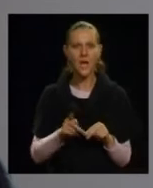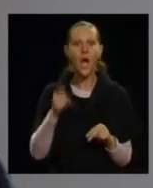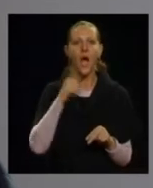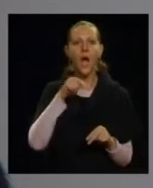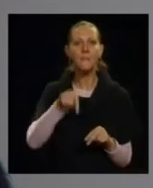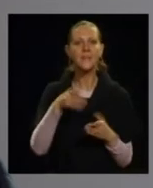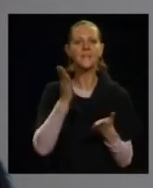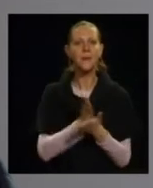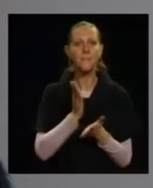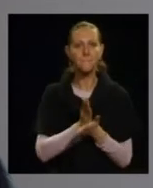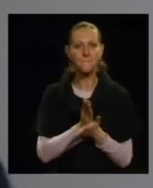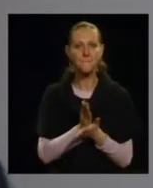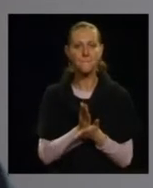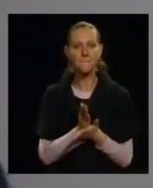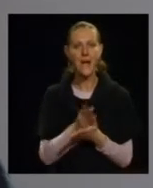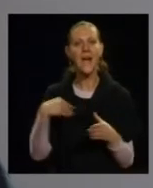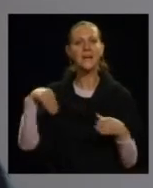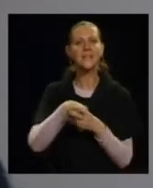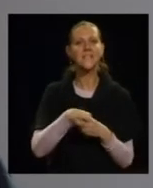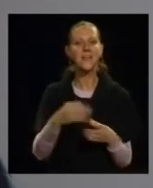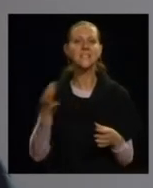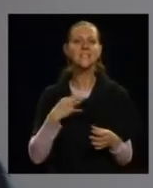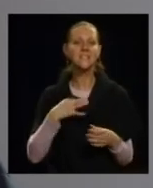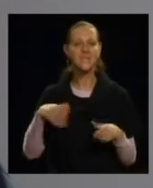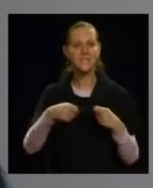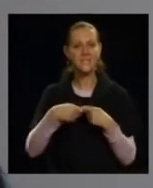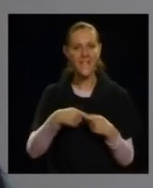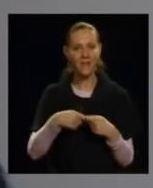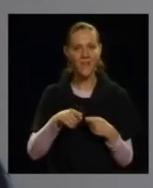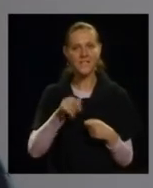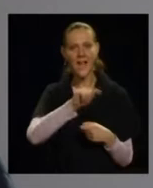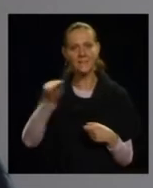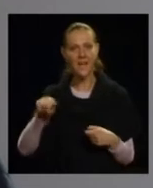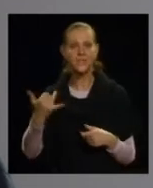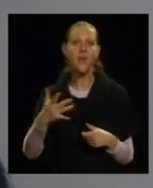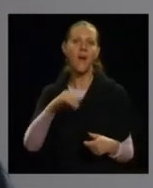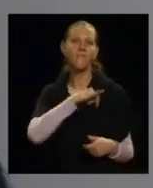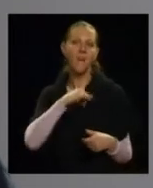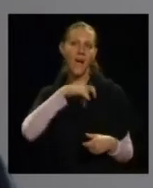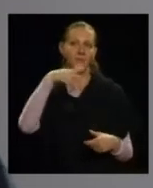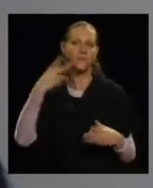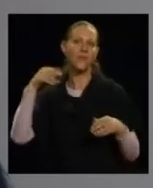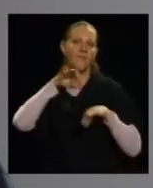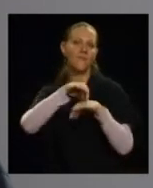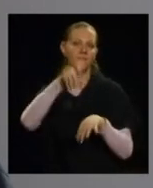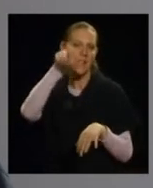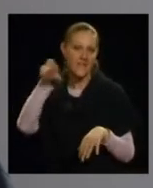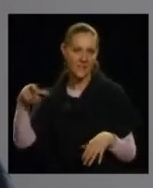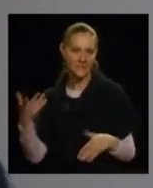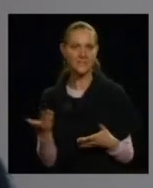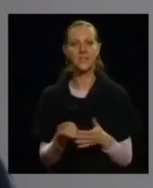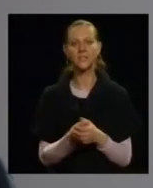amin már részt vettek a civil szervezetek és a város prominensei, a városvezetés, és